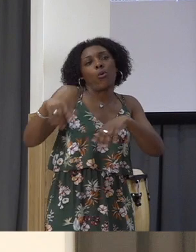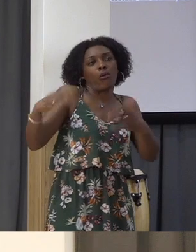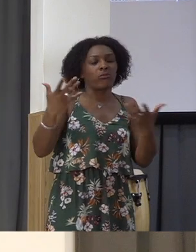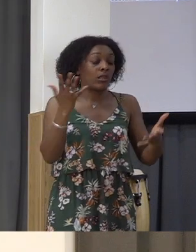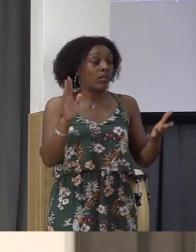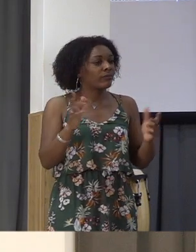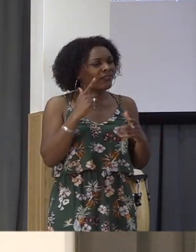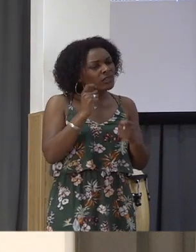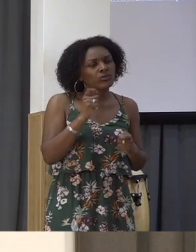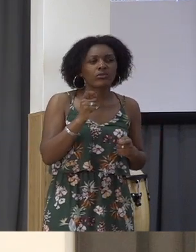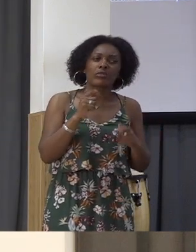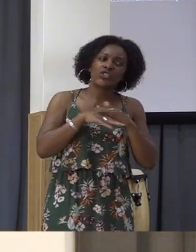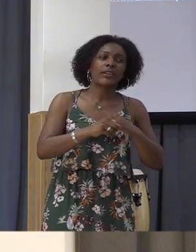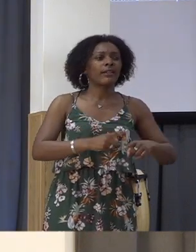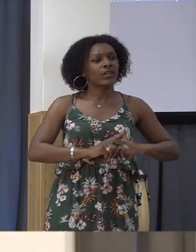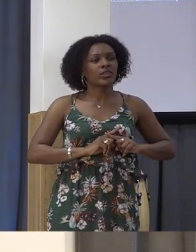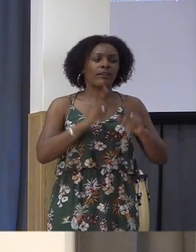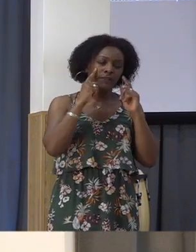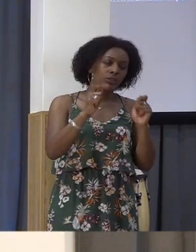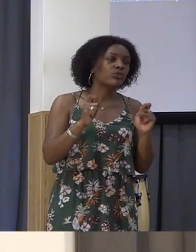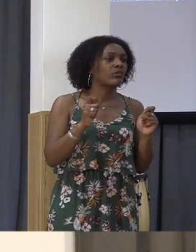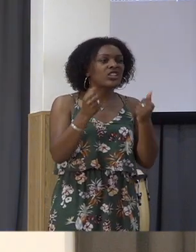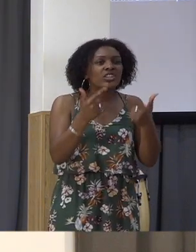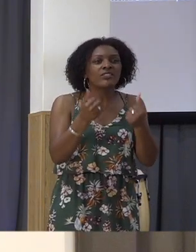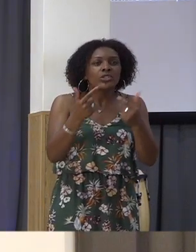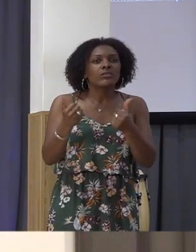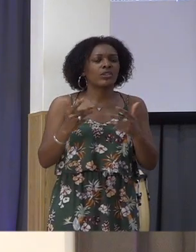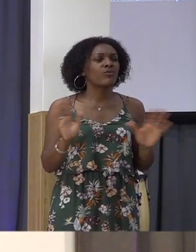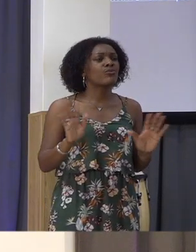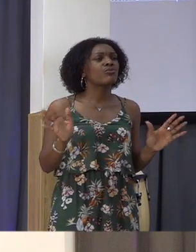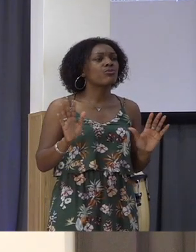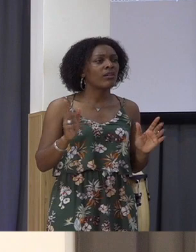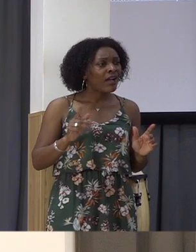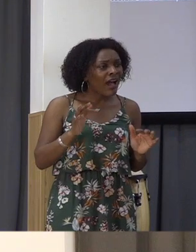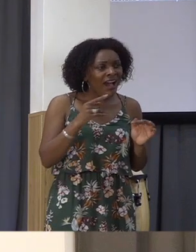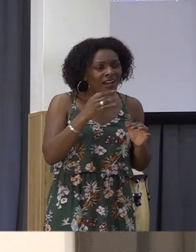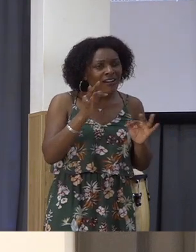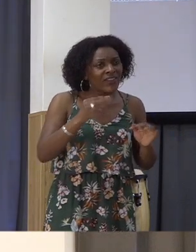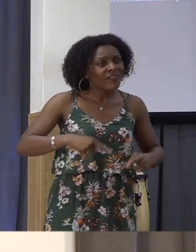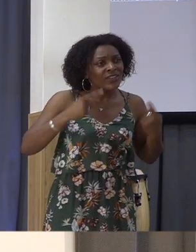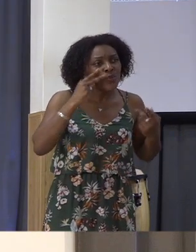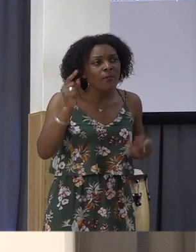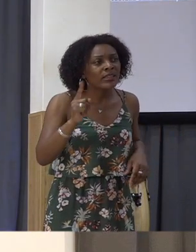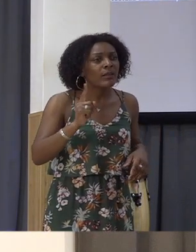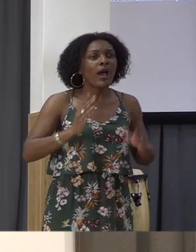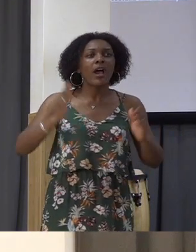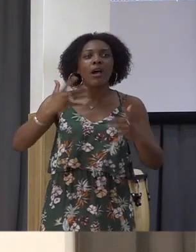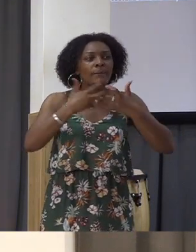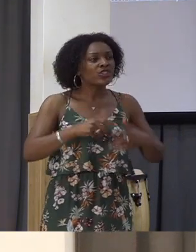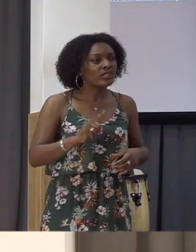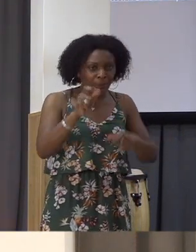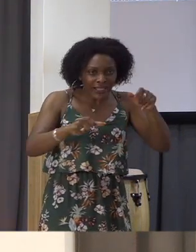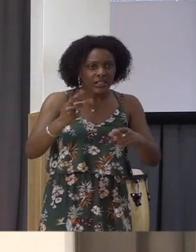Mais je crois que nous devons faire attention à une telle approche, surtout lorsque les vies humaines sont en jeu. Nous devons